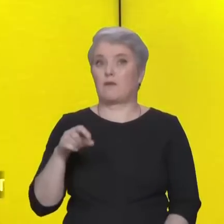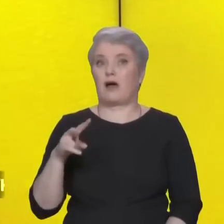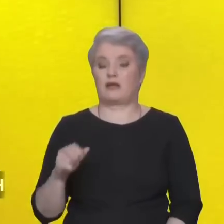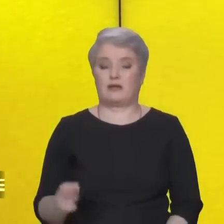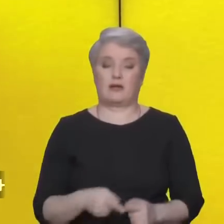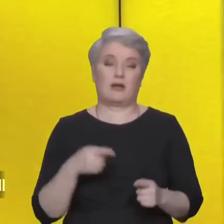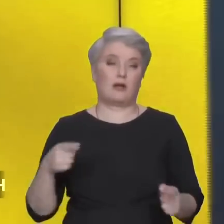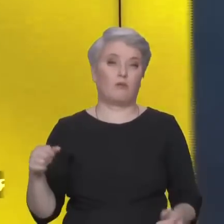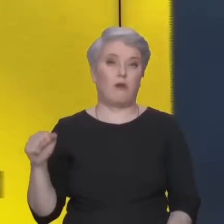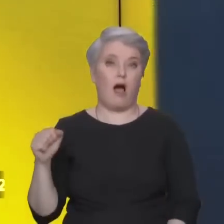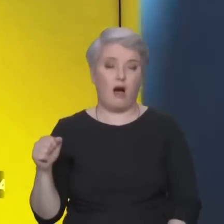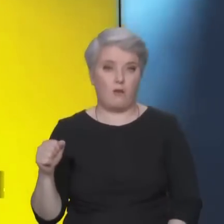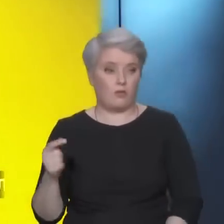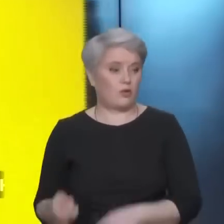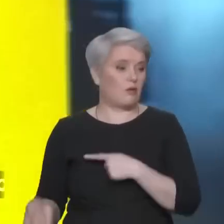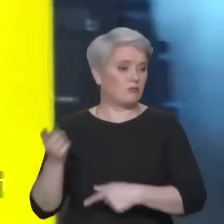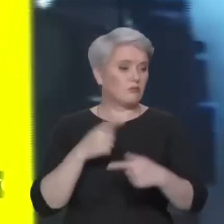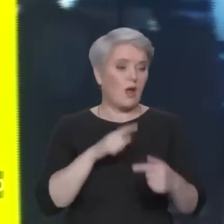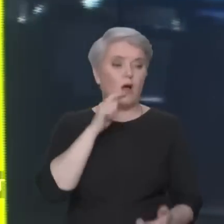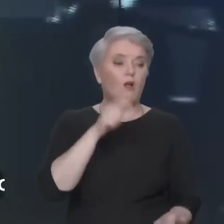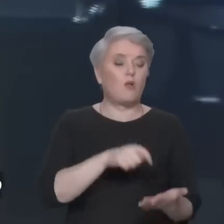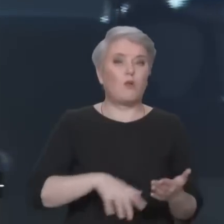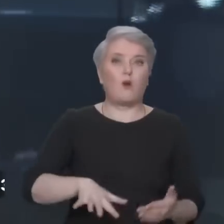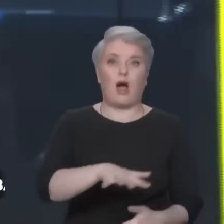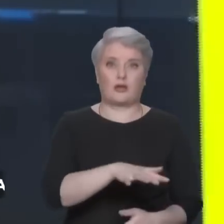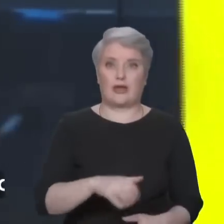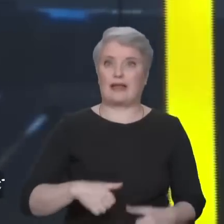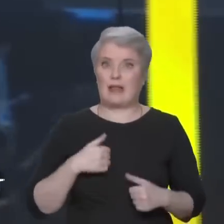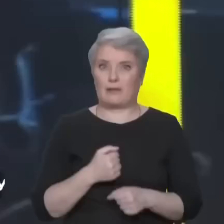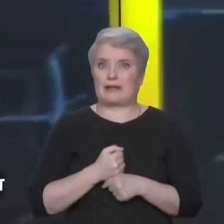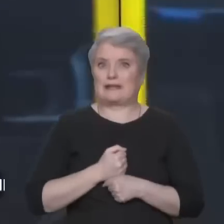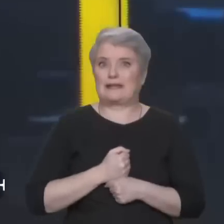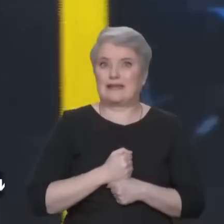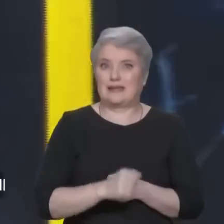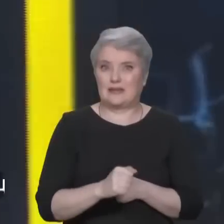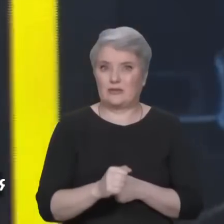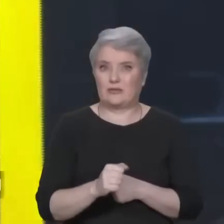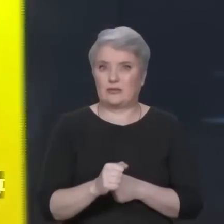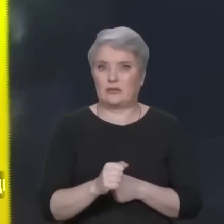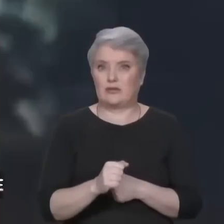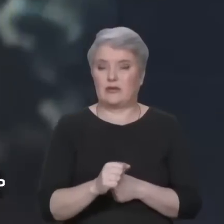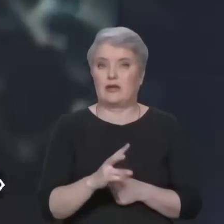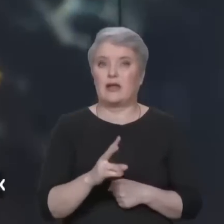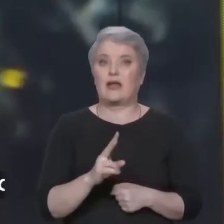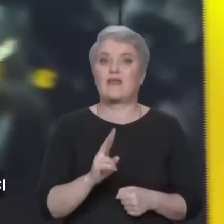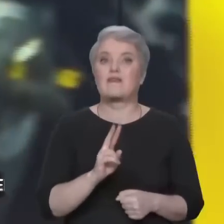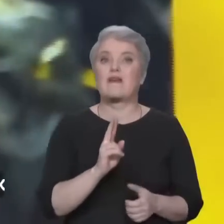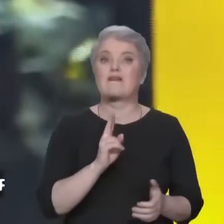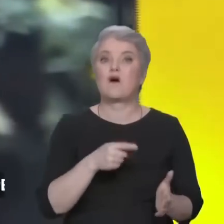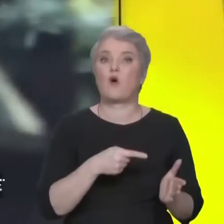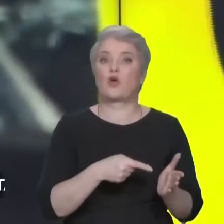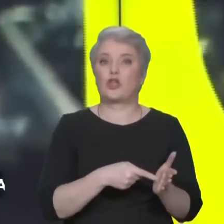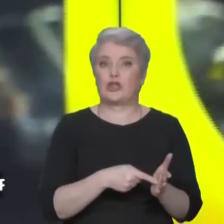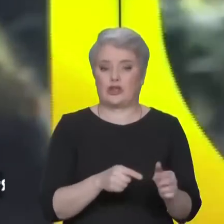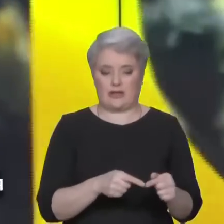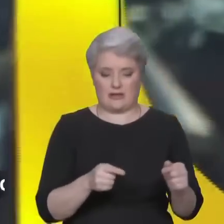Бахмут. Повертаємось до Луганщини. Вони намагалися тиснути дійсно на Дворічне, на саме ось цьому